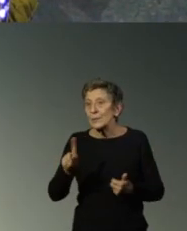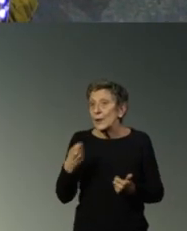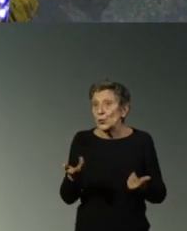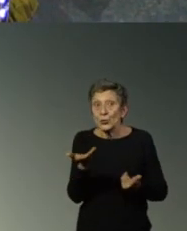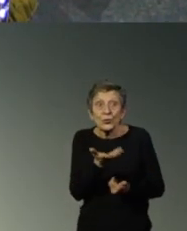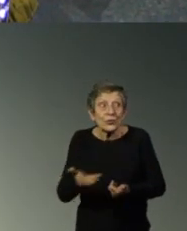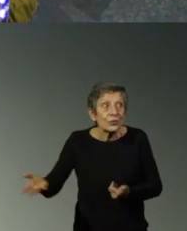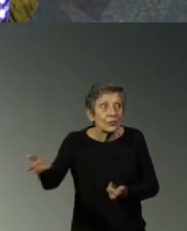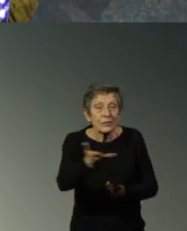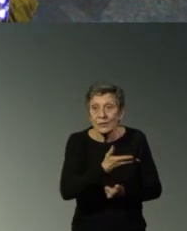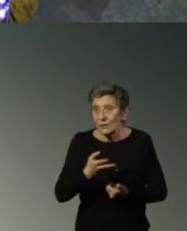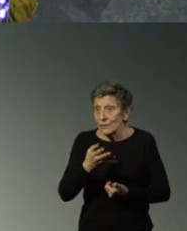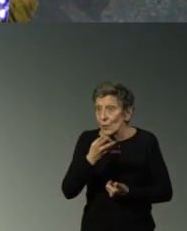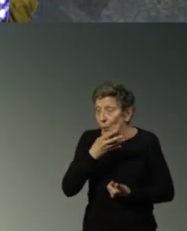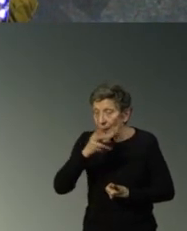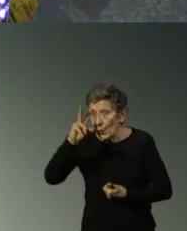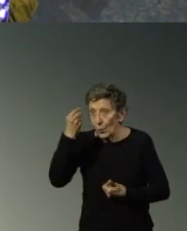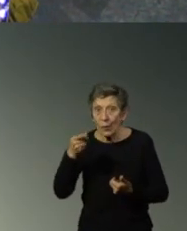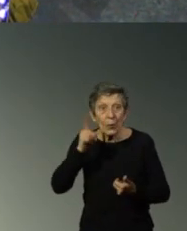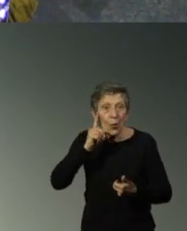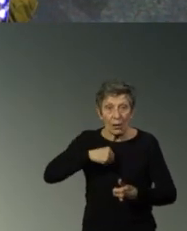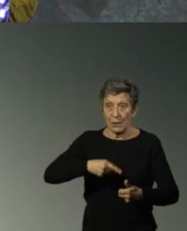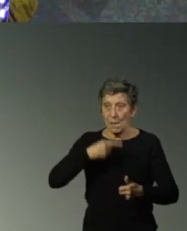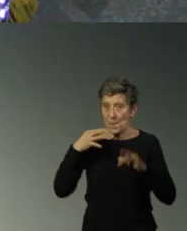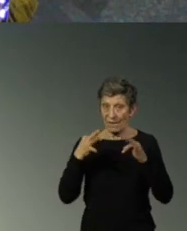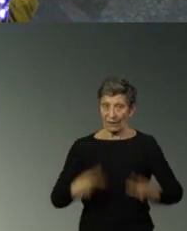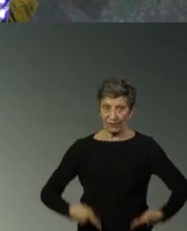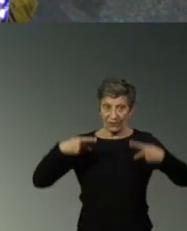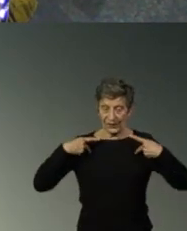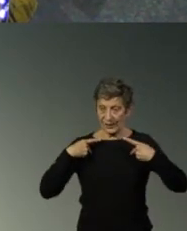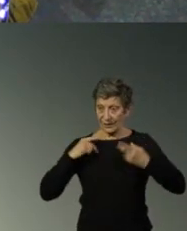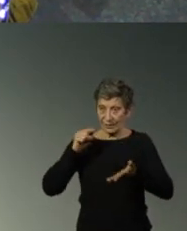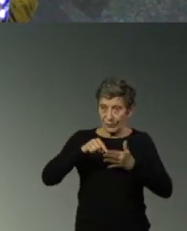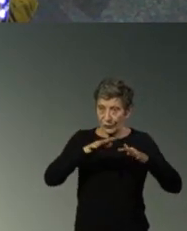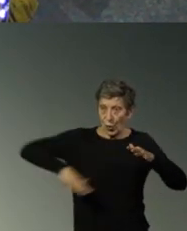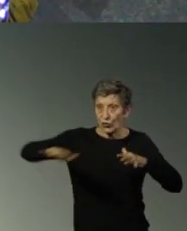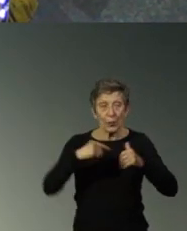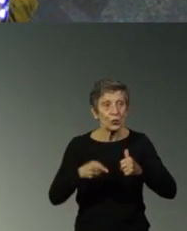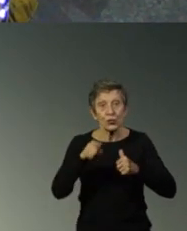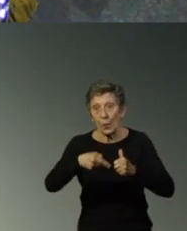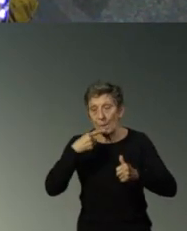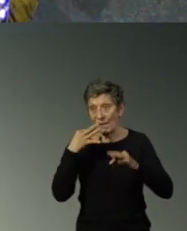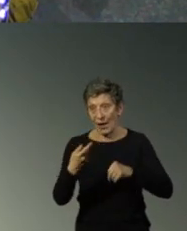que dès qu'on parle de cohabitation, ça va être toujours l'élevage et le loup, ça va être toujours...